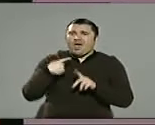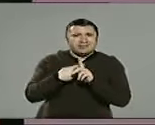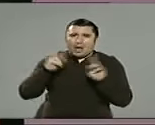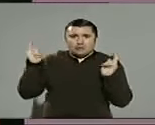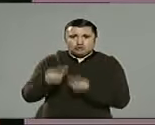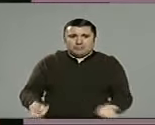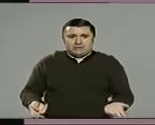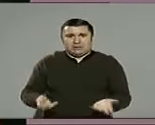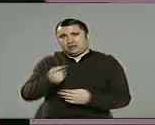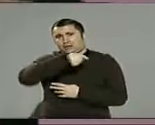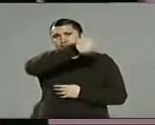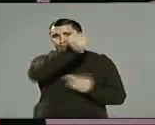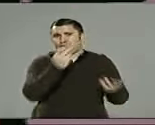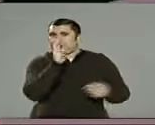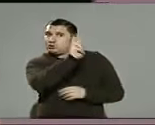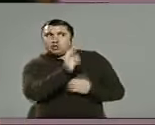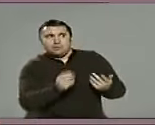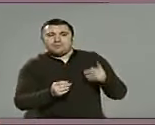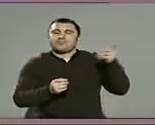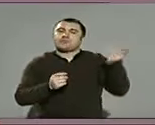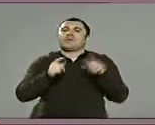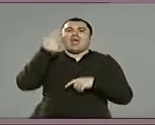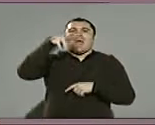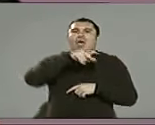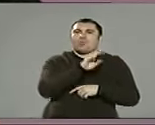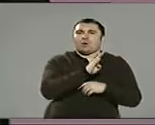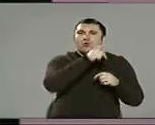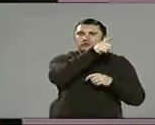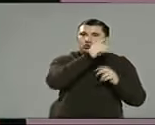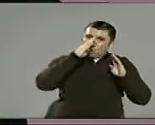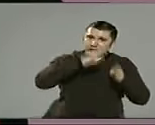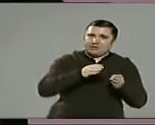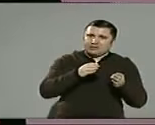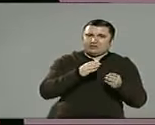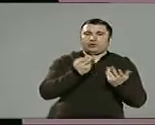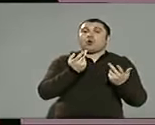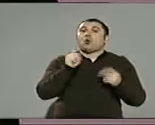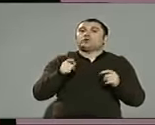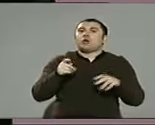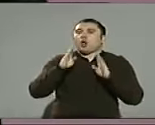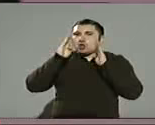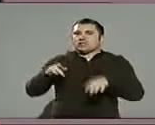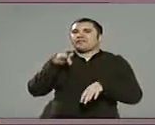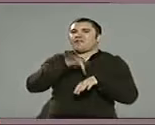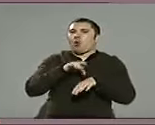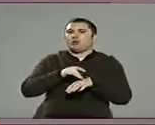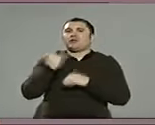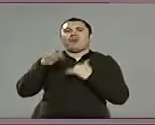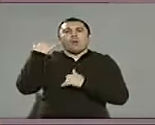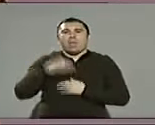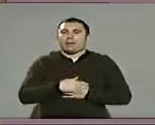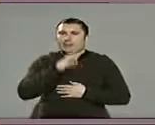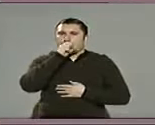nicht. Und es war der konservative Herr Barroso, seine konservative Freundin Angela Merkel, die darüber nicht reden wollten, was war